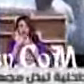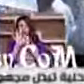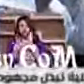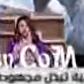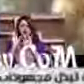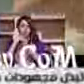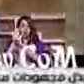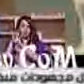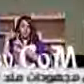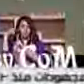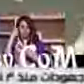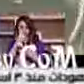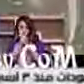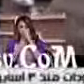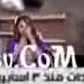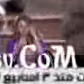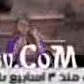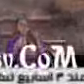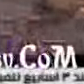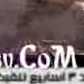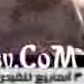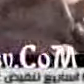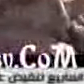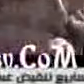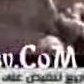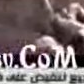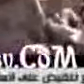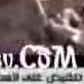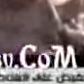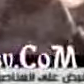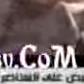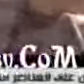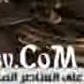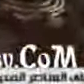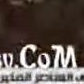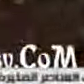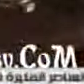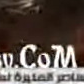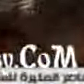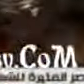الرئيس ونبذ العنف ومرور الين من يونيو